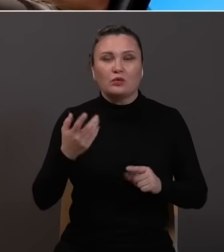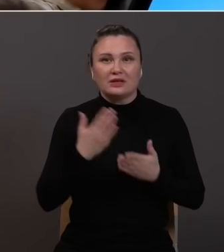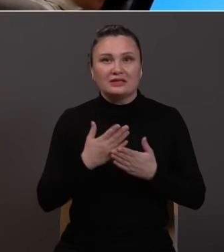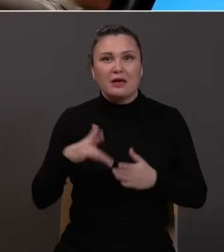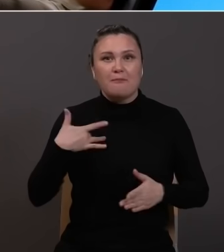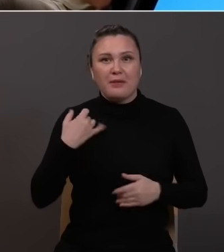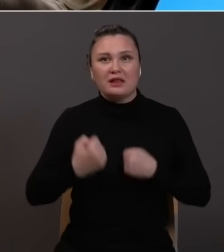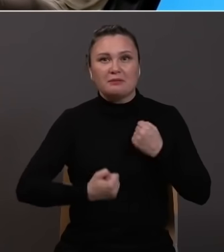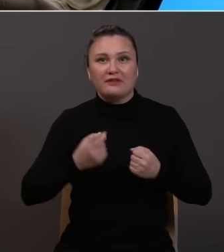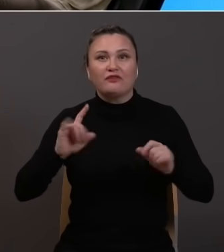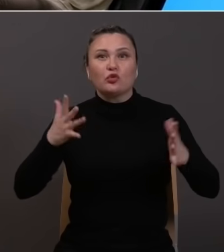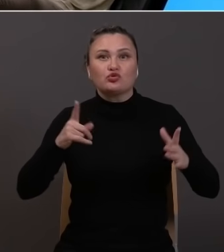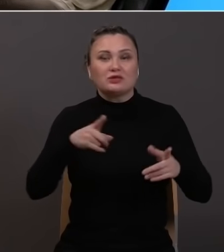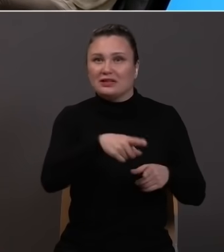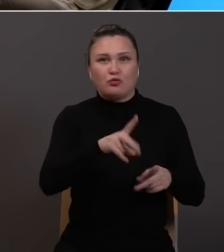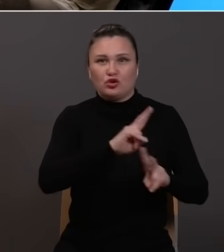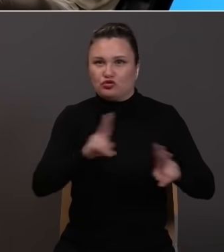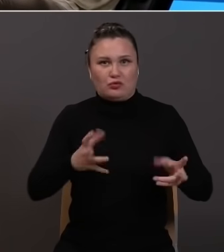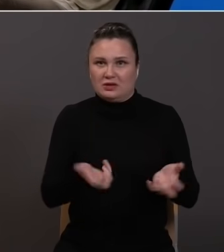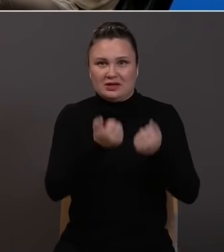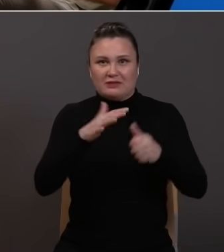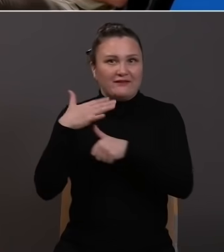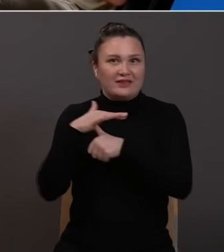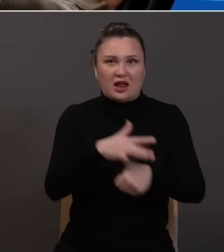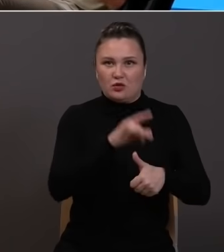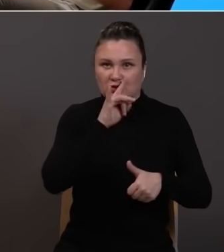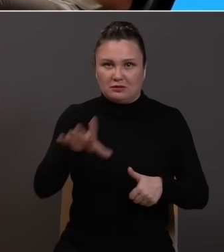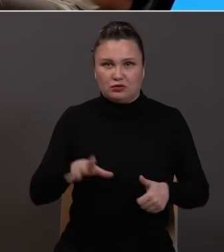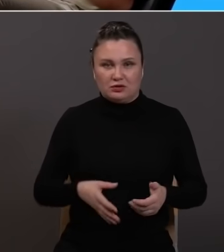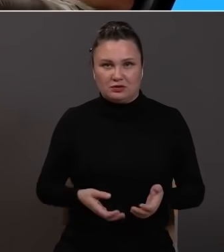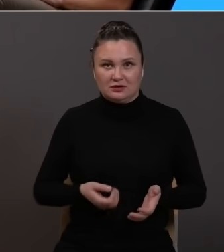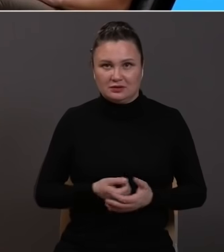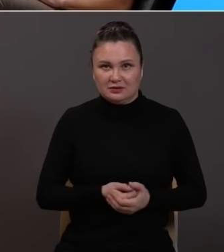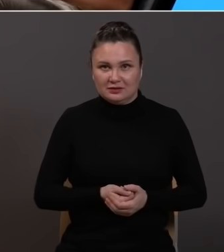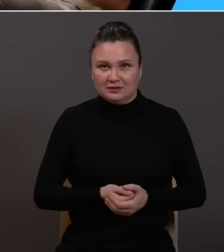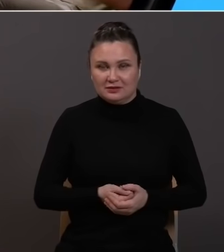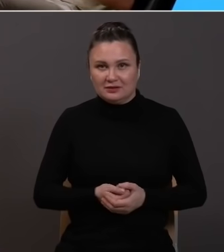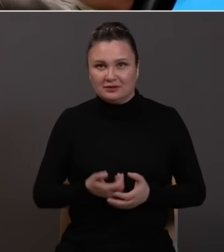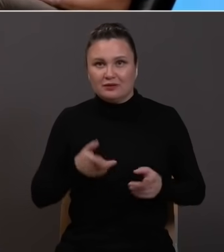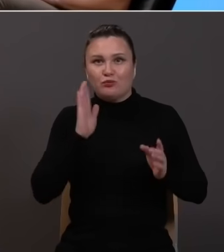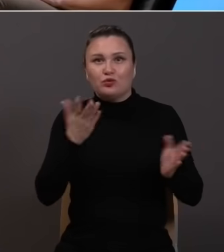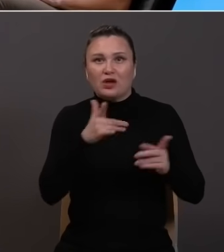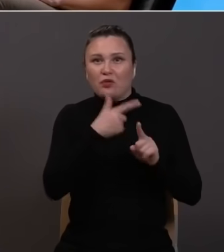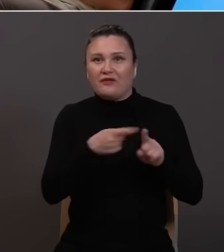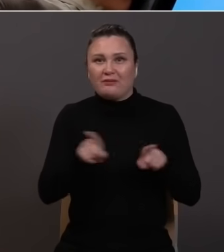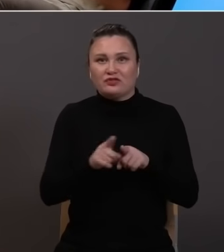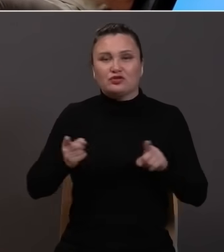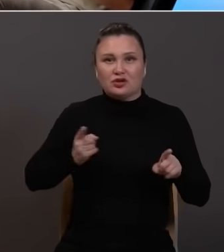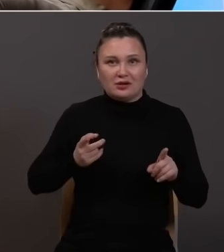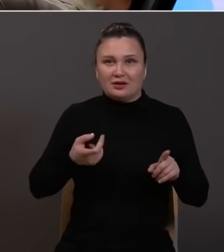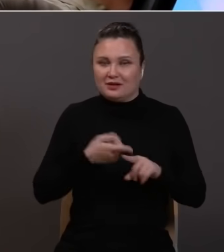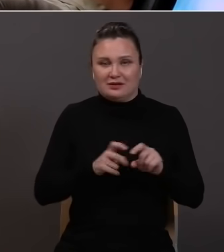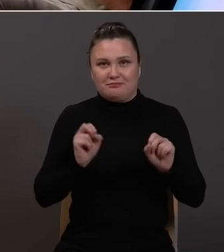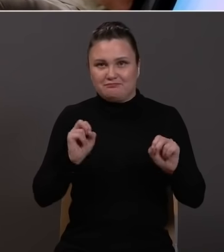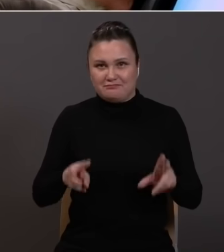и в случае чего за тобой не прилетит там вертолет или что-то быстро максимально. То есть это все равно будет какое-то время. Вот это,